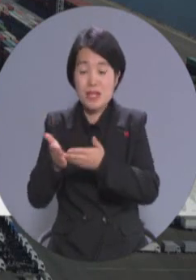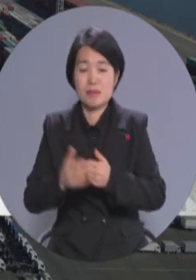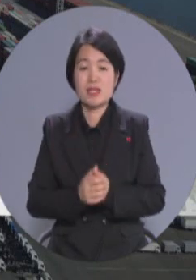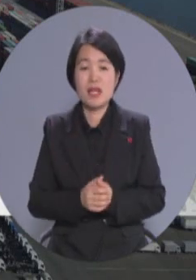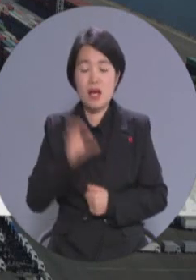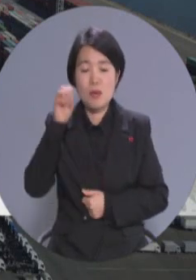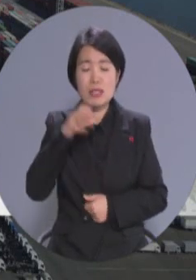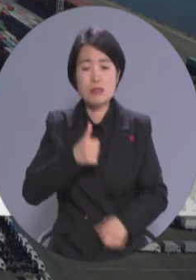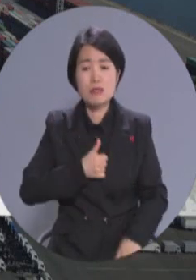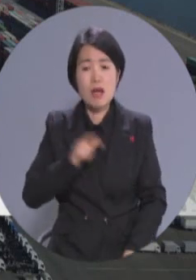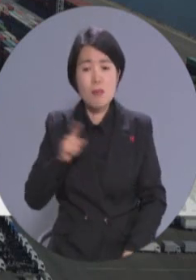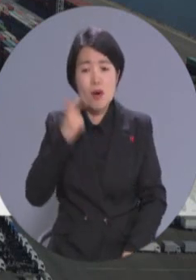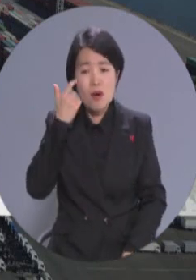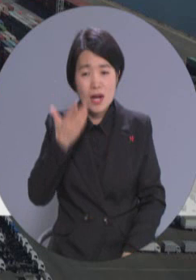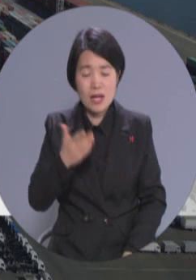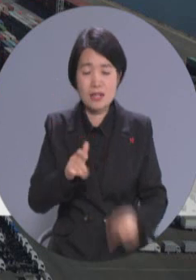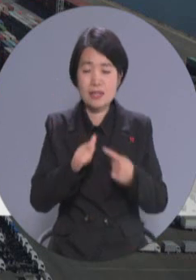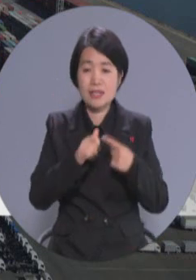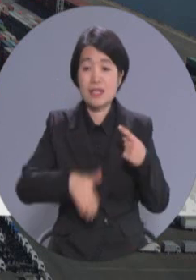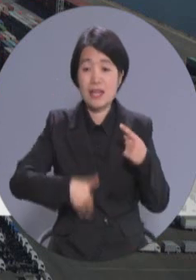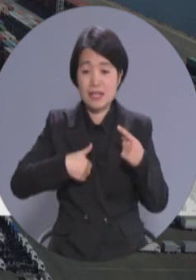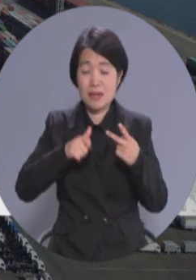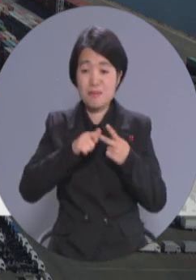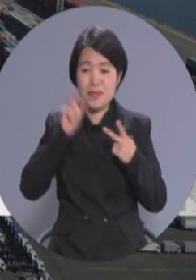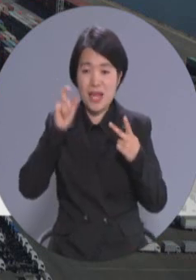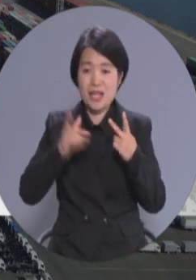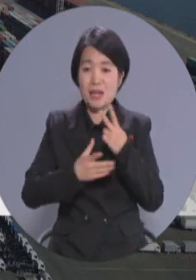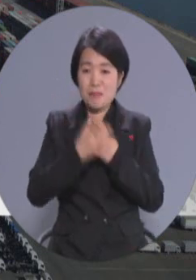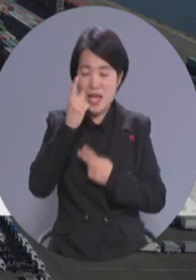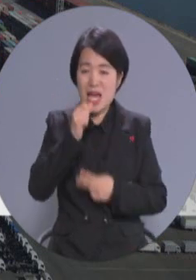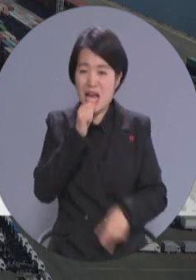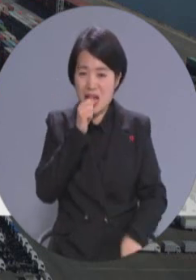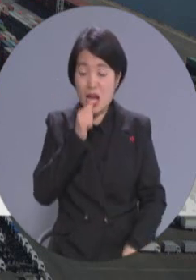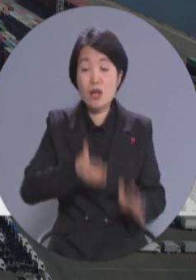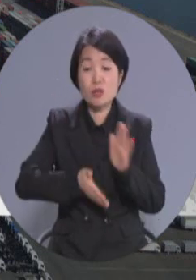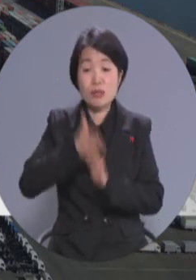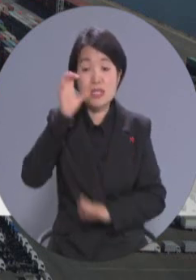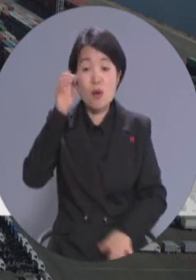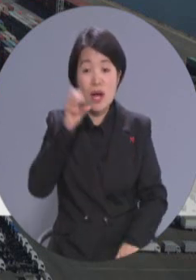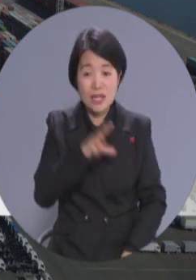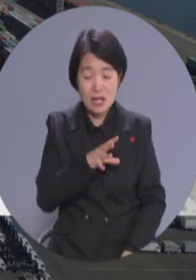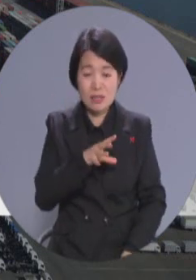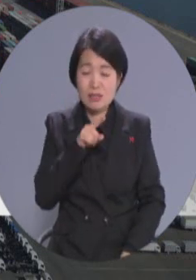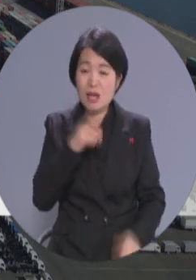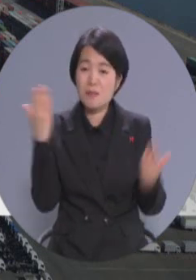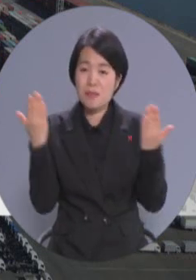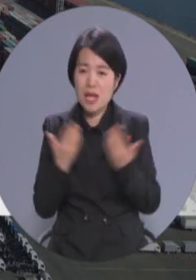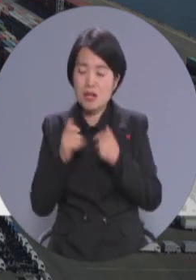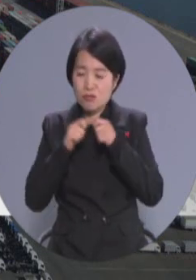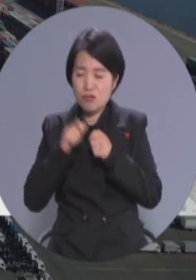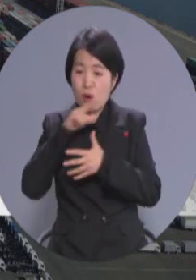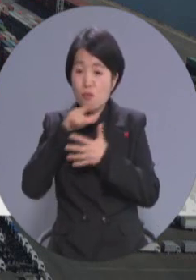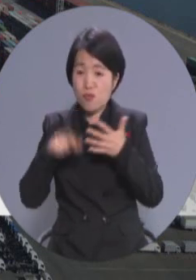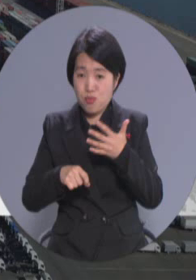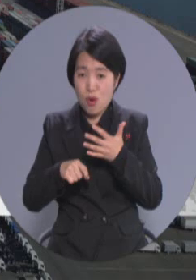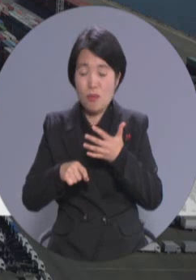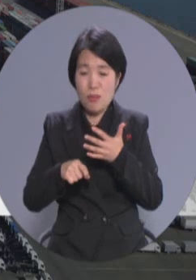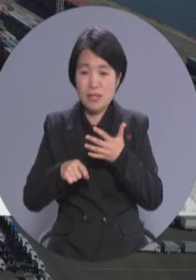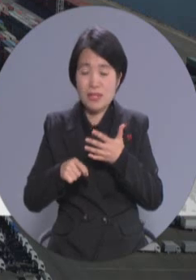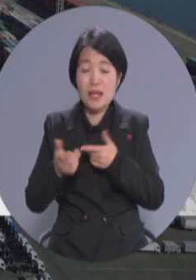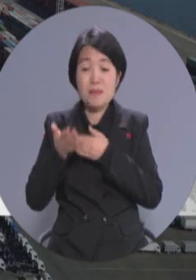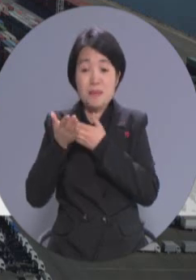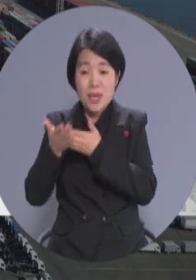광양의 정체성은 따뜻함과 강인함을 함축한 철인 도시 광양으로 또이를 반영한 구체적인 콘텐츠까지